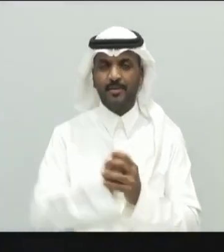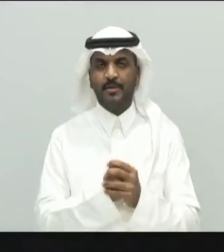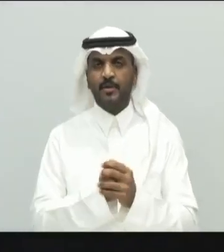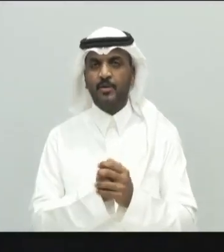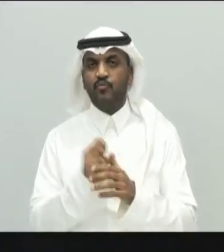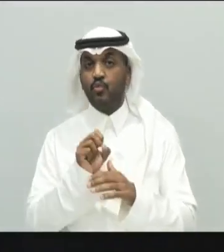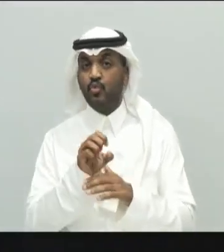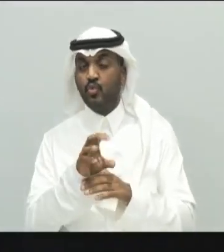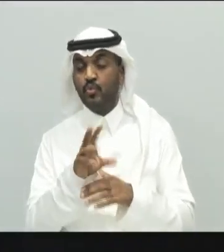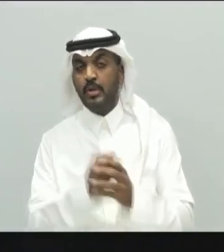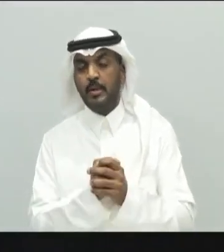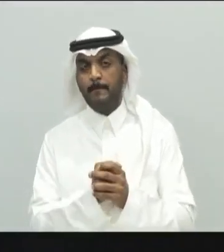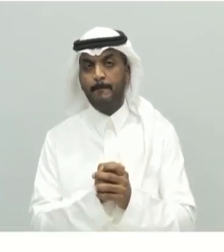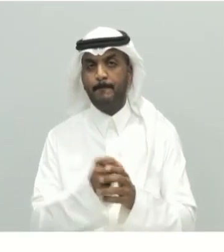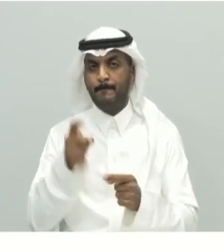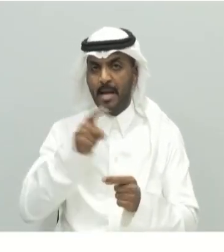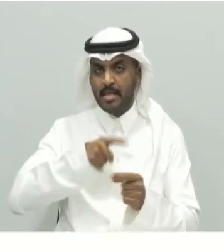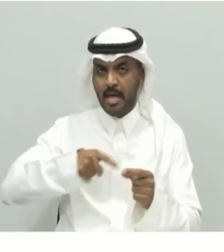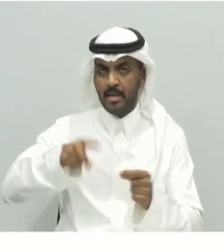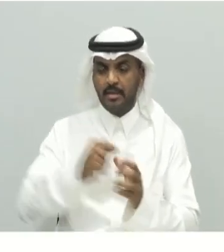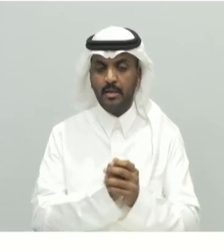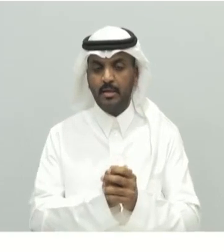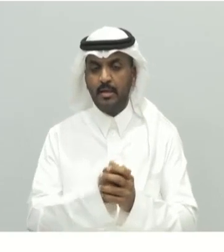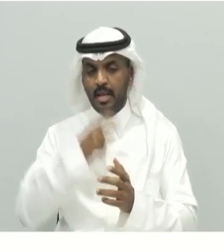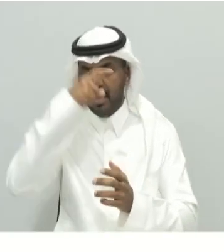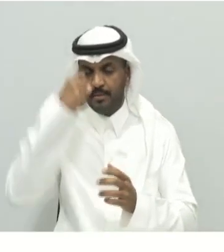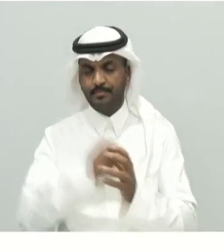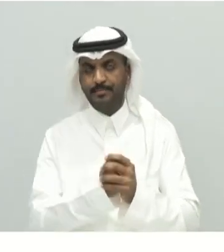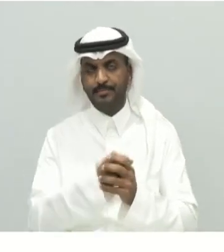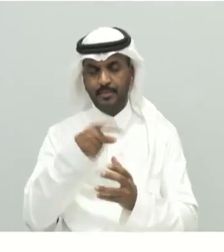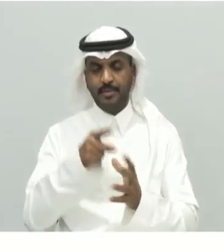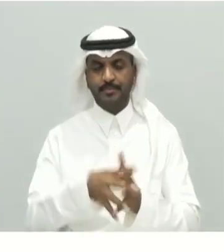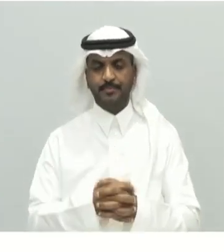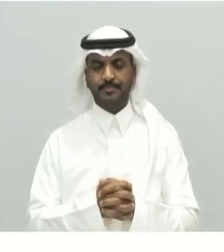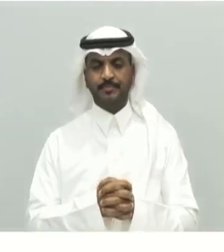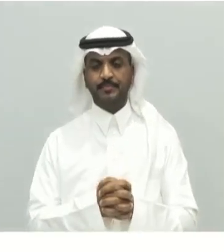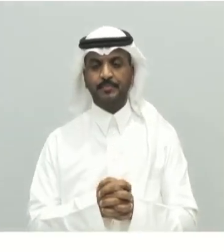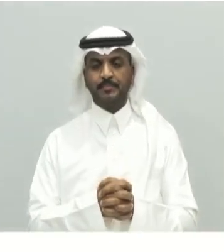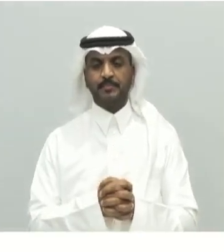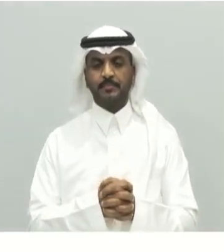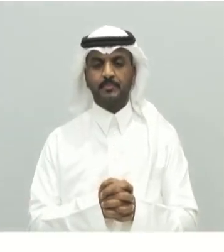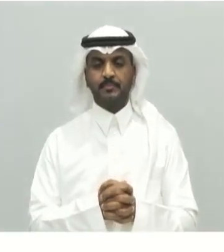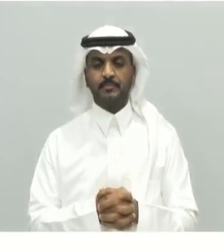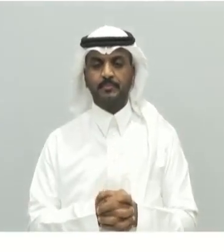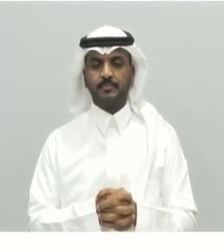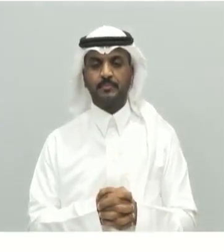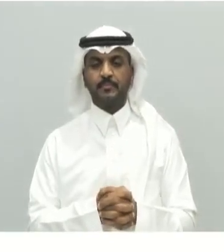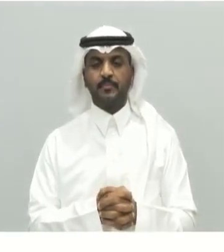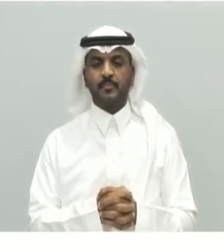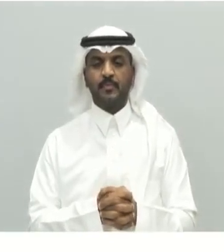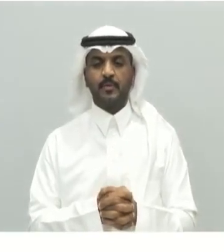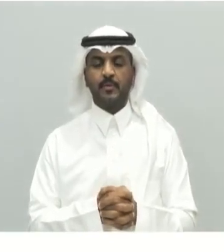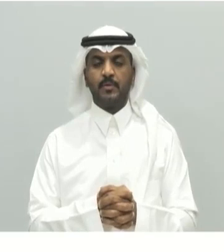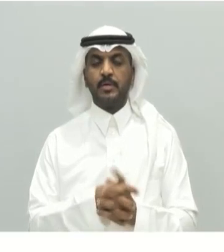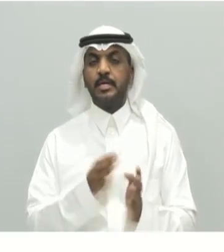العروض المداريه الحاره الاجابه صحيحه الاجابه صحيحه